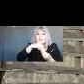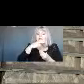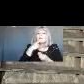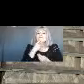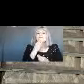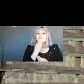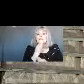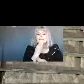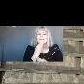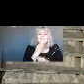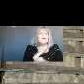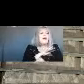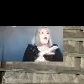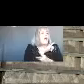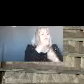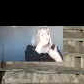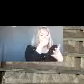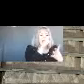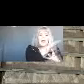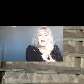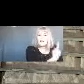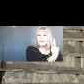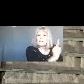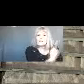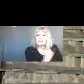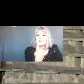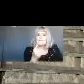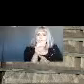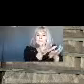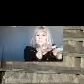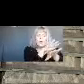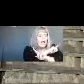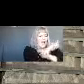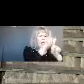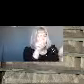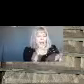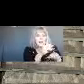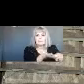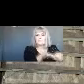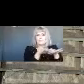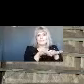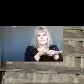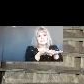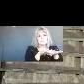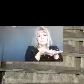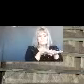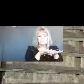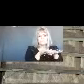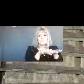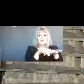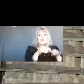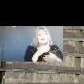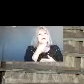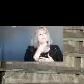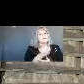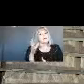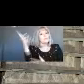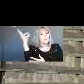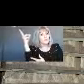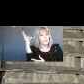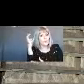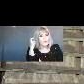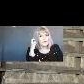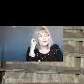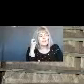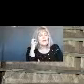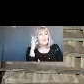is vir elkeen. Vir elkeen. En ek wil nou gou hê, jy moet mooi hoor,